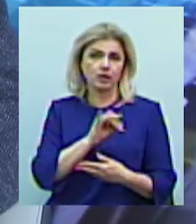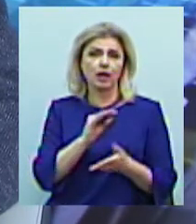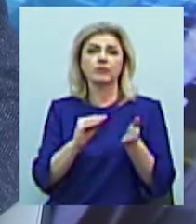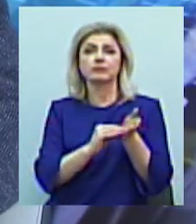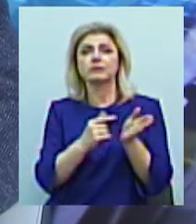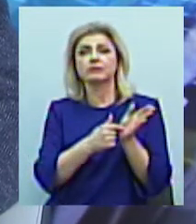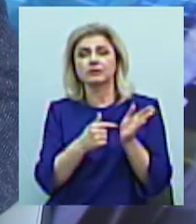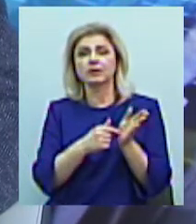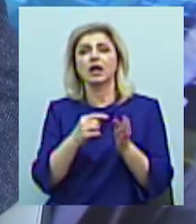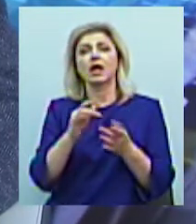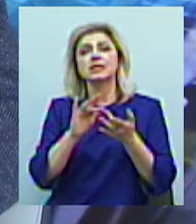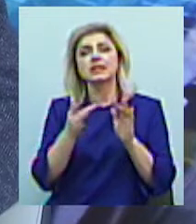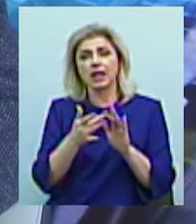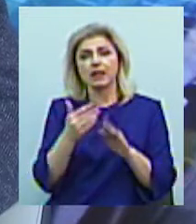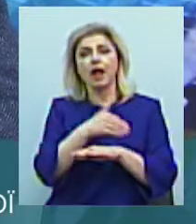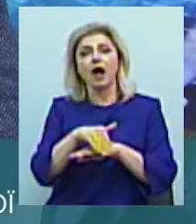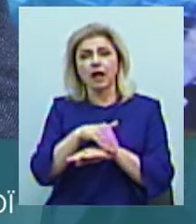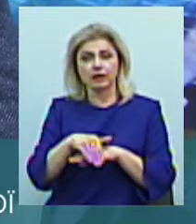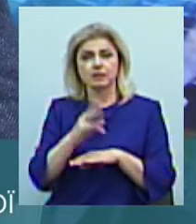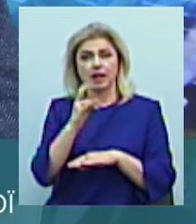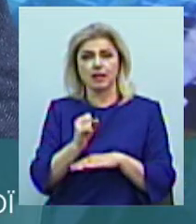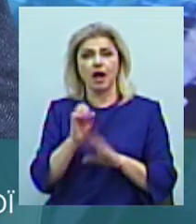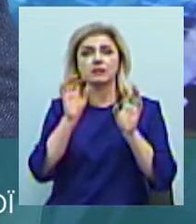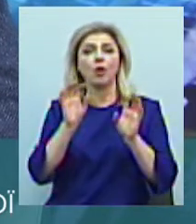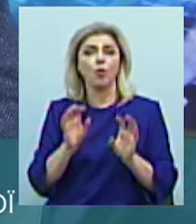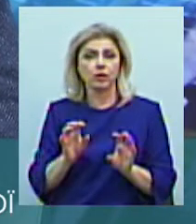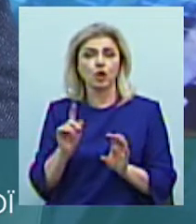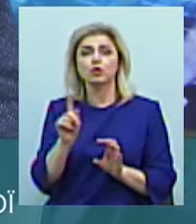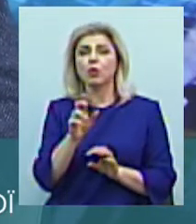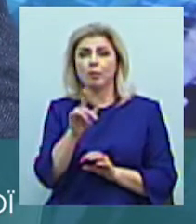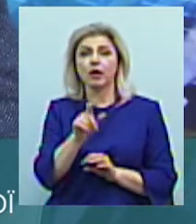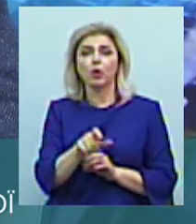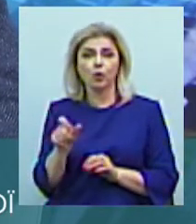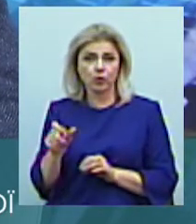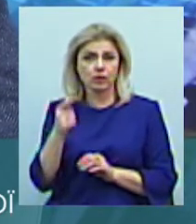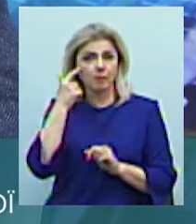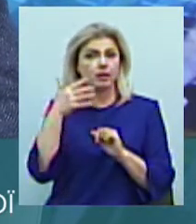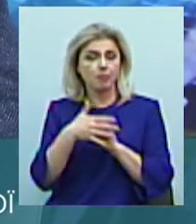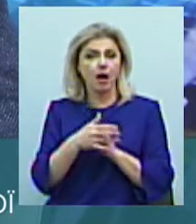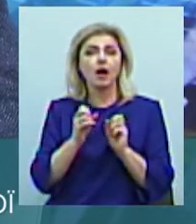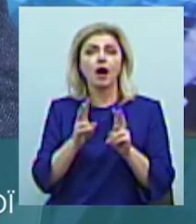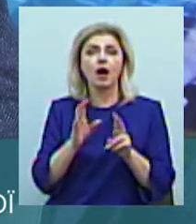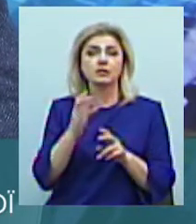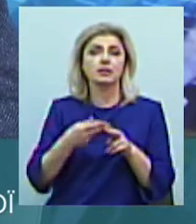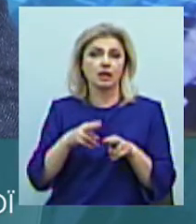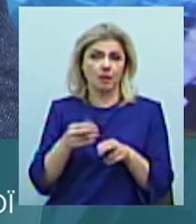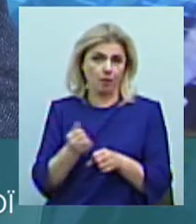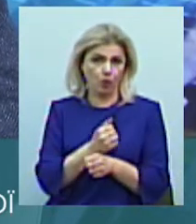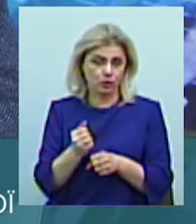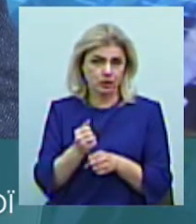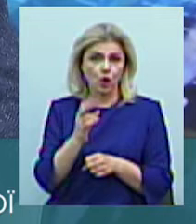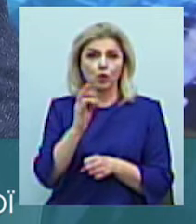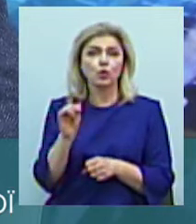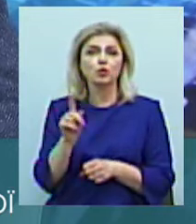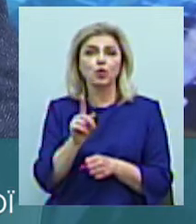нормативно-правовые документы, на какие-то разъяснения, чтобы люди хотя бы понимали, как с этим можно бороться. Но вот чтобы